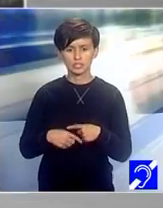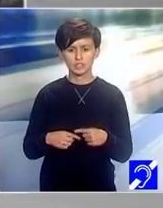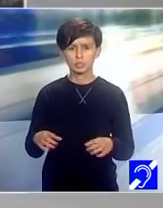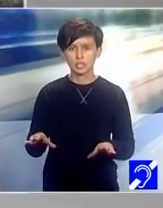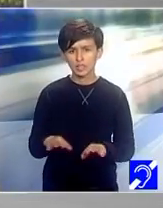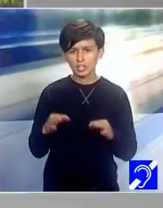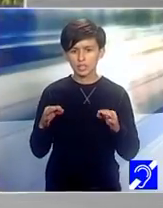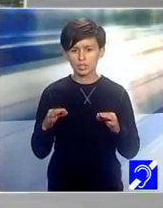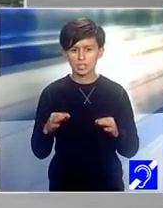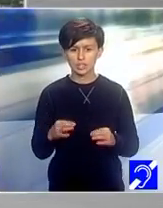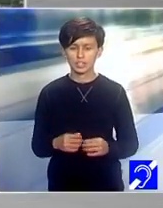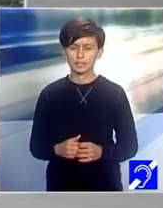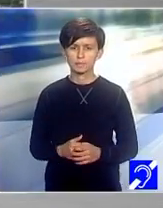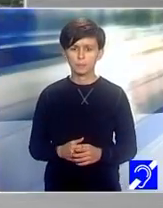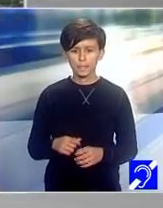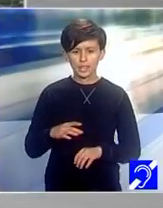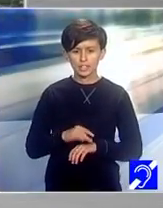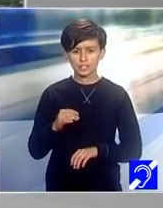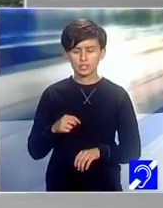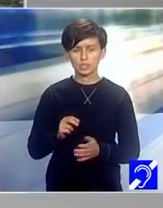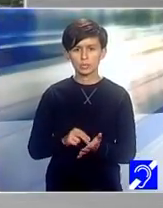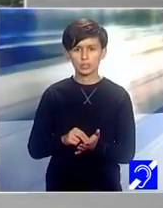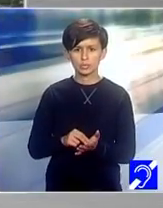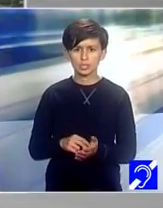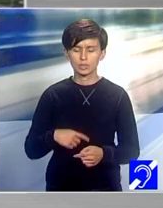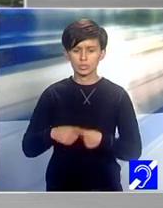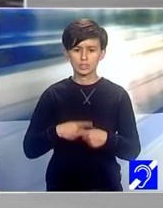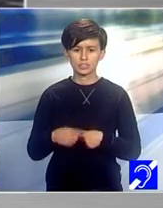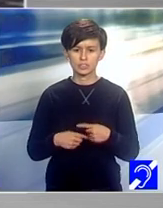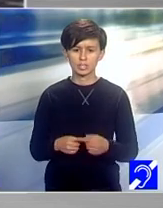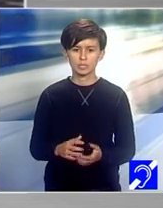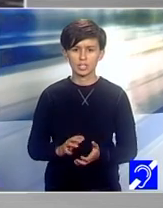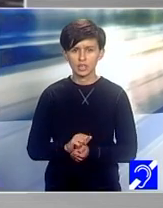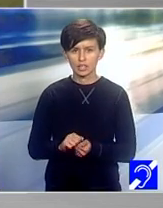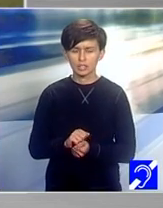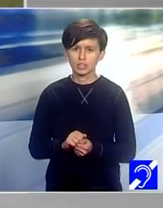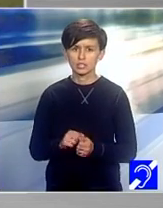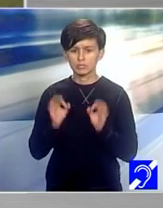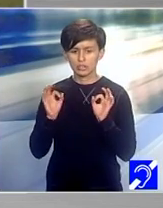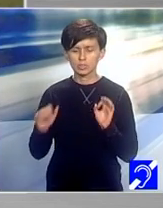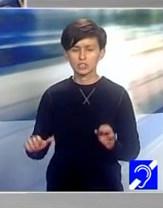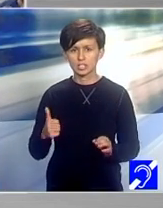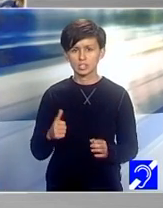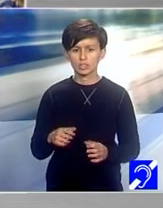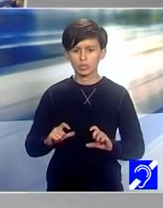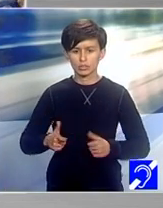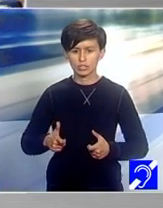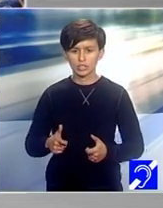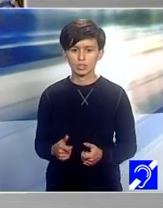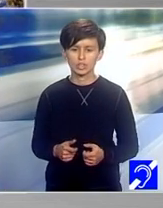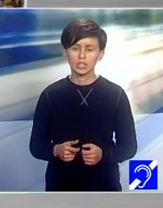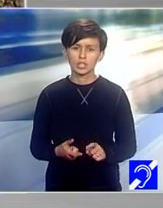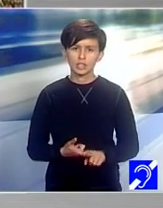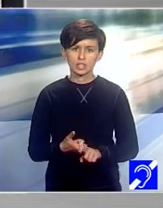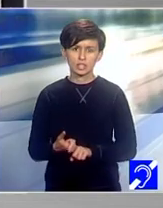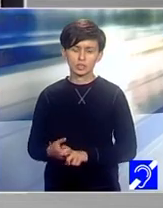sursă. Inițiatorii propun și un sistem eficient de colectare selectivă și reciclare, în paralel cu consultarea oamenilor din Patarât pentru